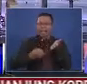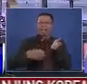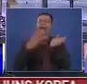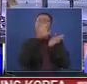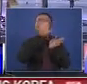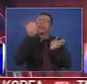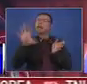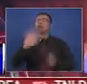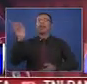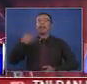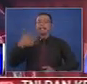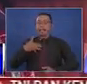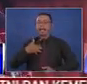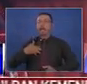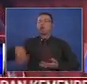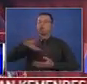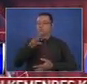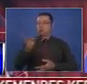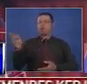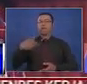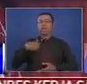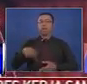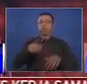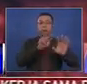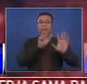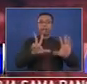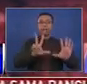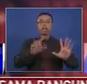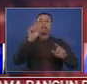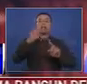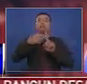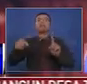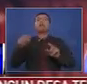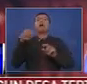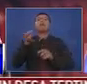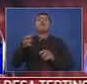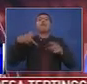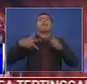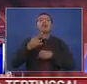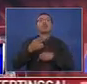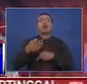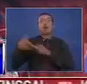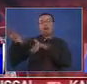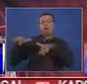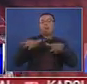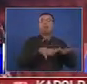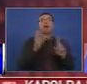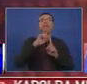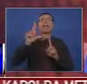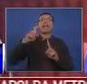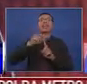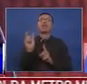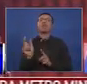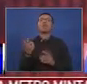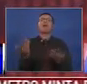reklamasi bukan dari saya semua pulau dari saya dulu 18 Pulau S Seteng Pulau dipotong karena kena arus air panas PLTU